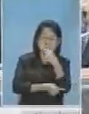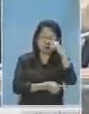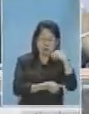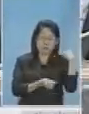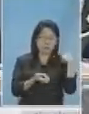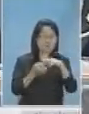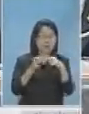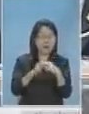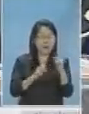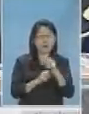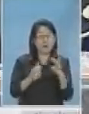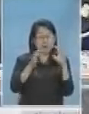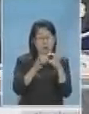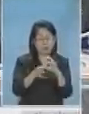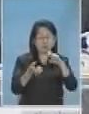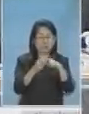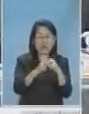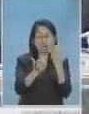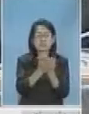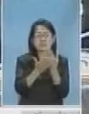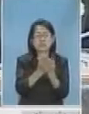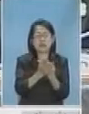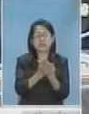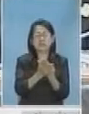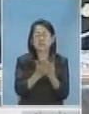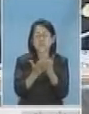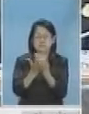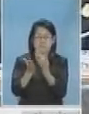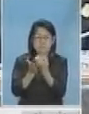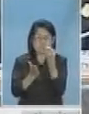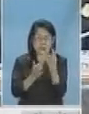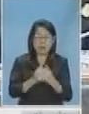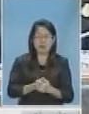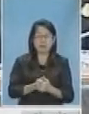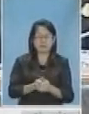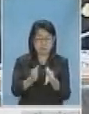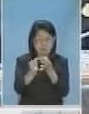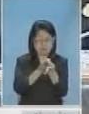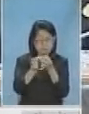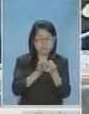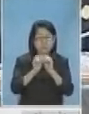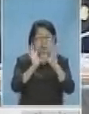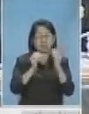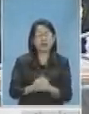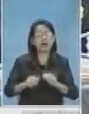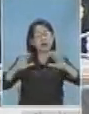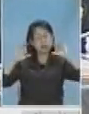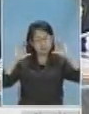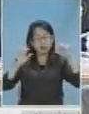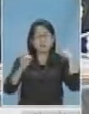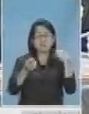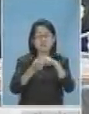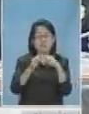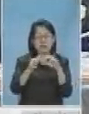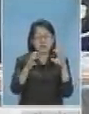ผูกพันทางด้านการคลังสูงท่านอธิบายบอกว่าความหมายก็คือว่ารัฐบาลมีภาระนโย